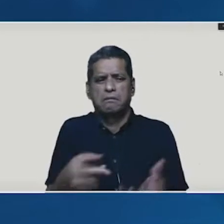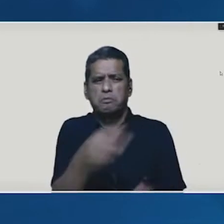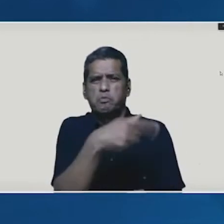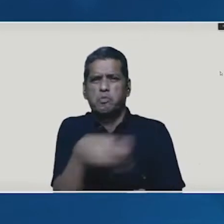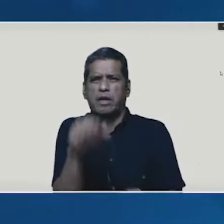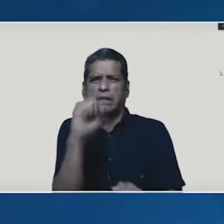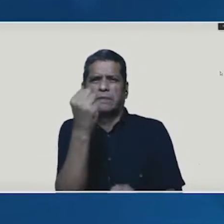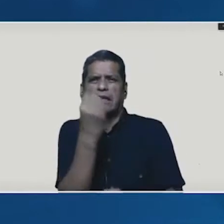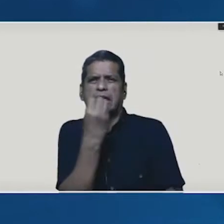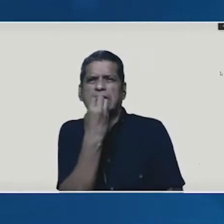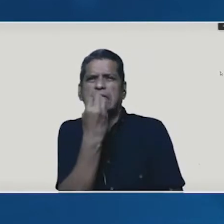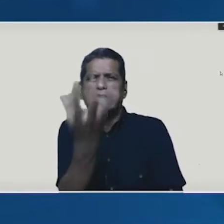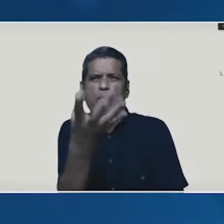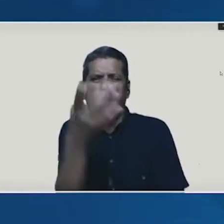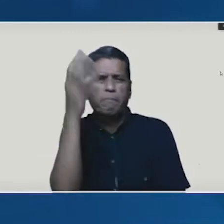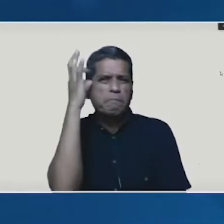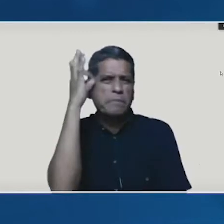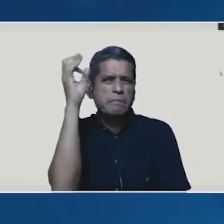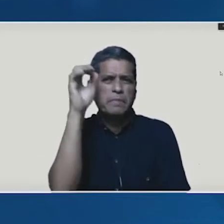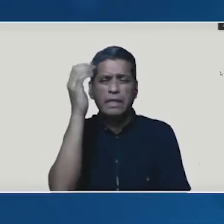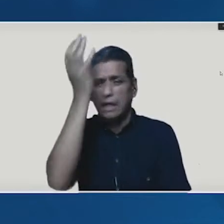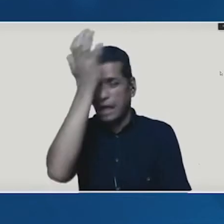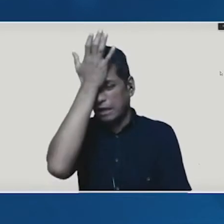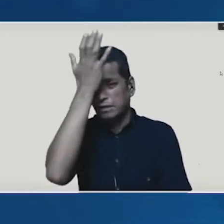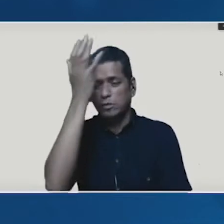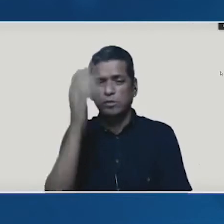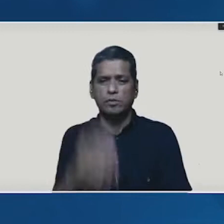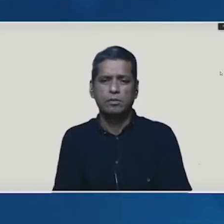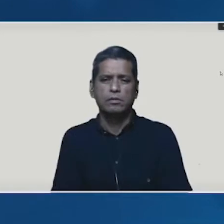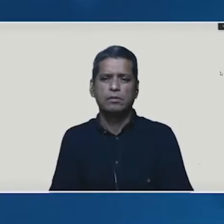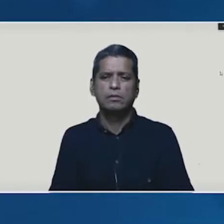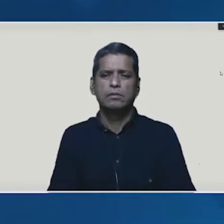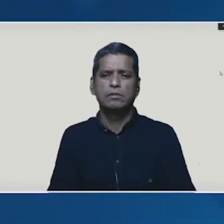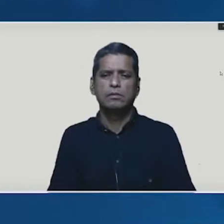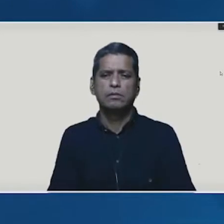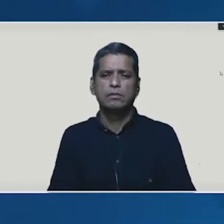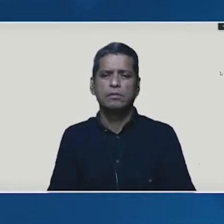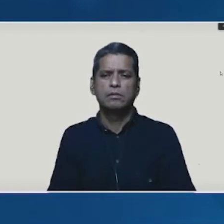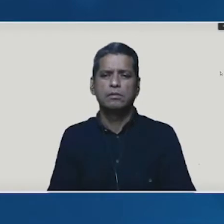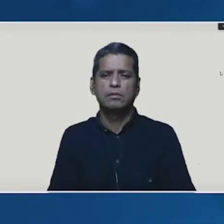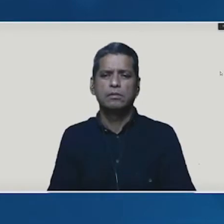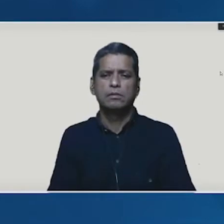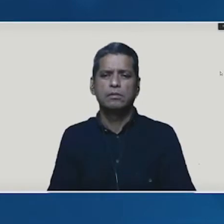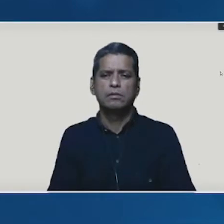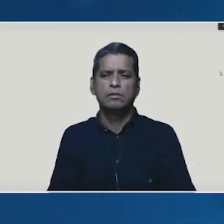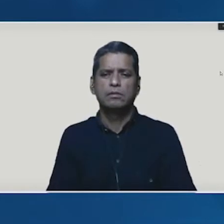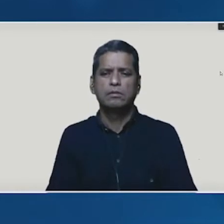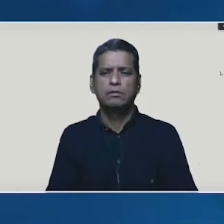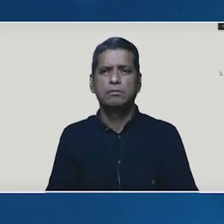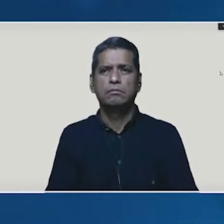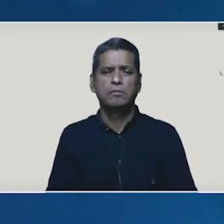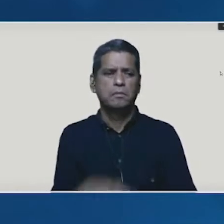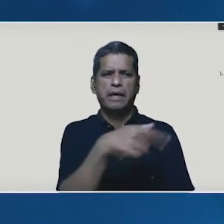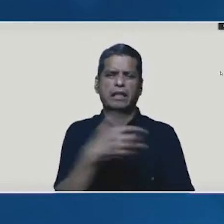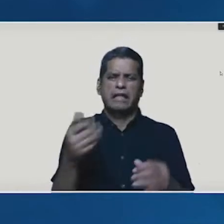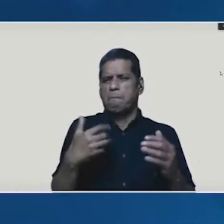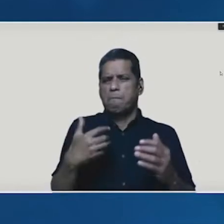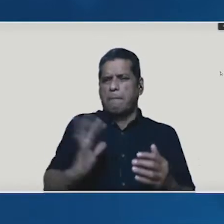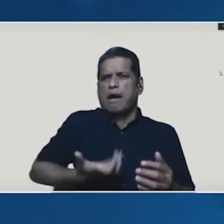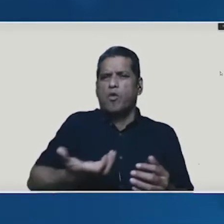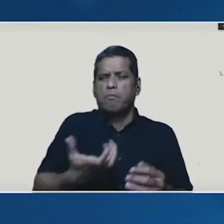Jangan pernah bergantung kepada seseorang untuk menentukan nasib langkah hidup anda jangan pernah